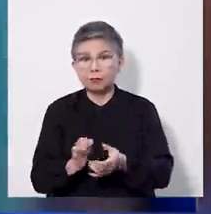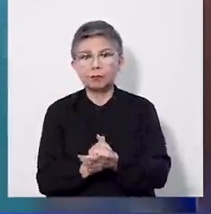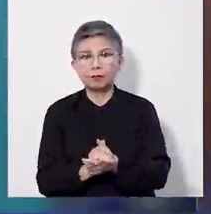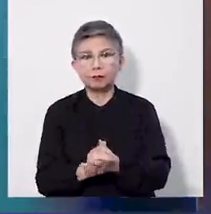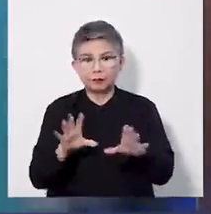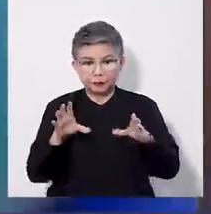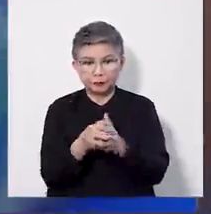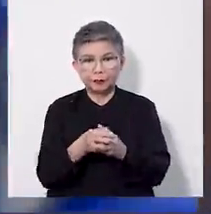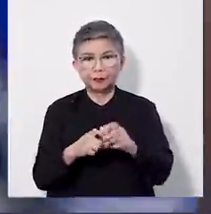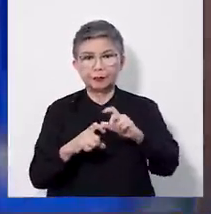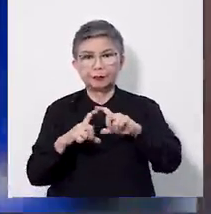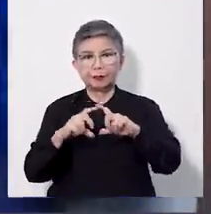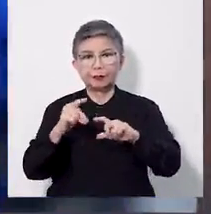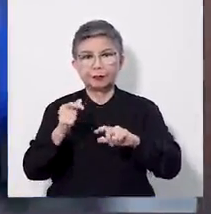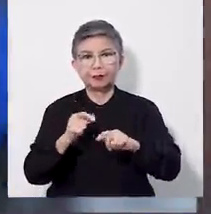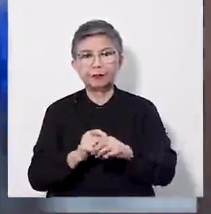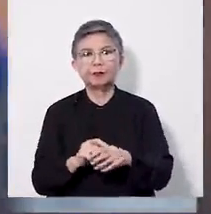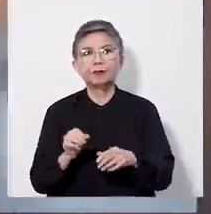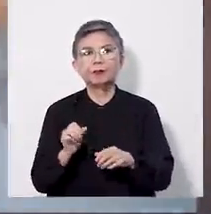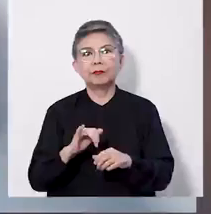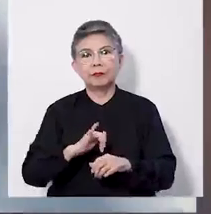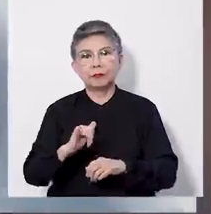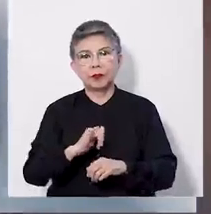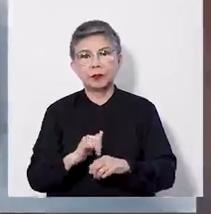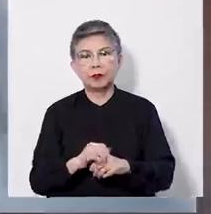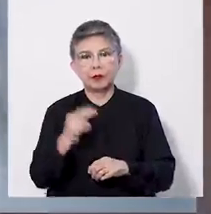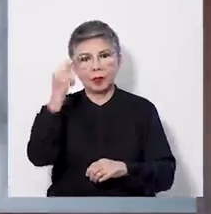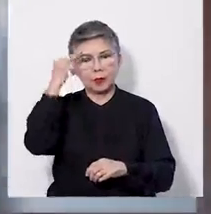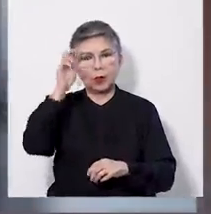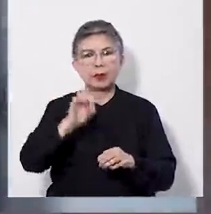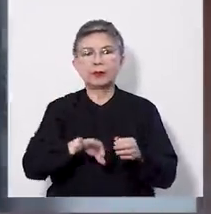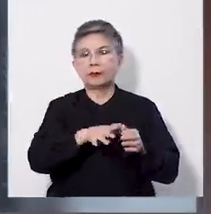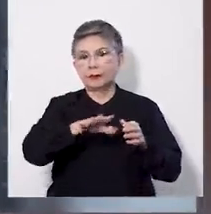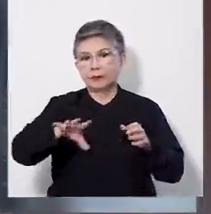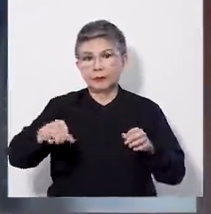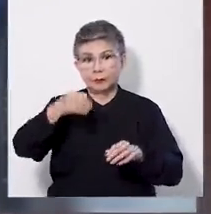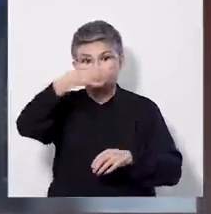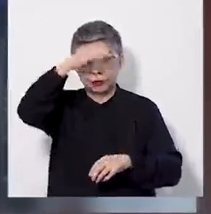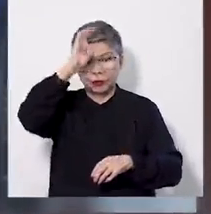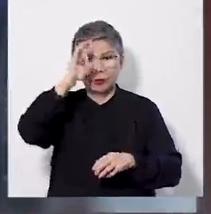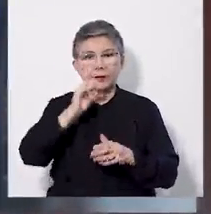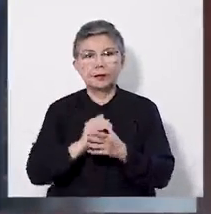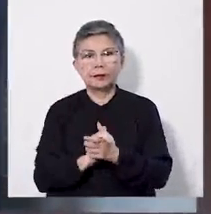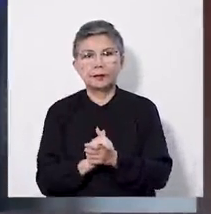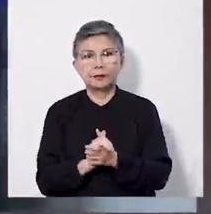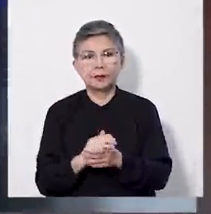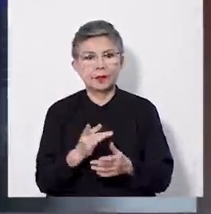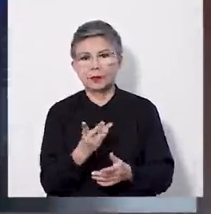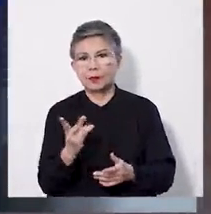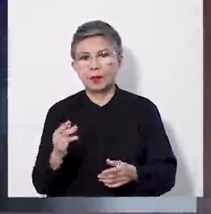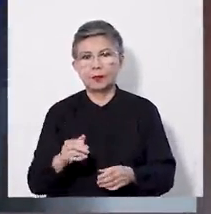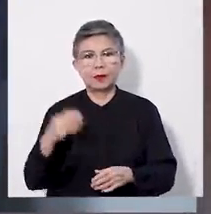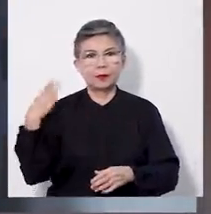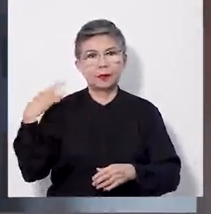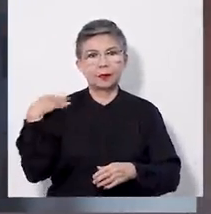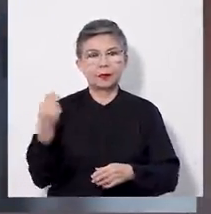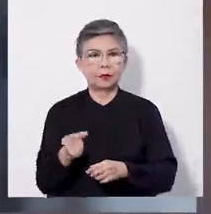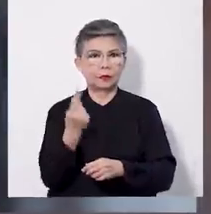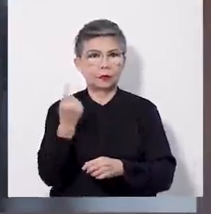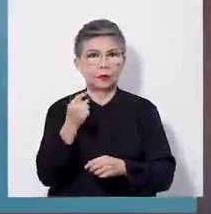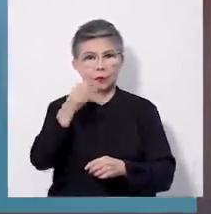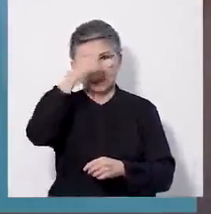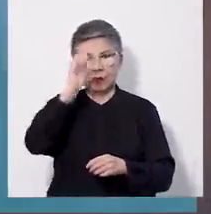tim SAR gabungan bersama kakor polairod baharkam Polri serta beberapa pejabat utama